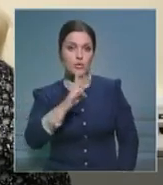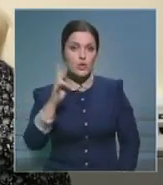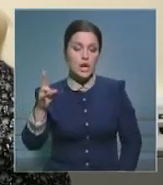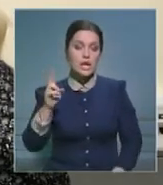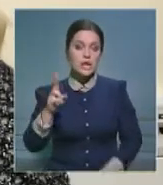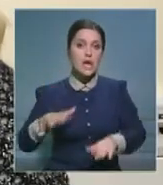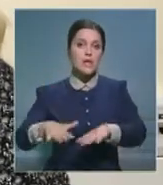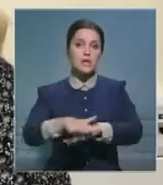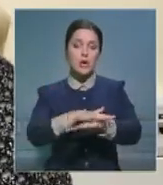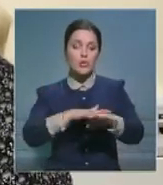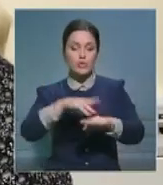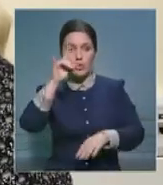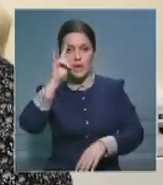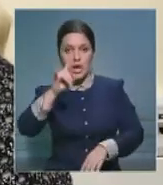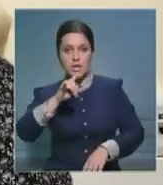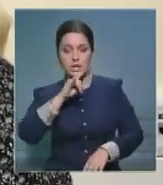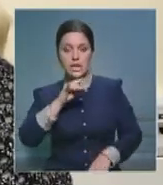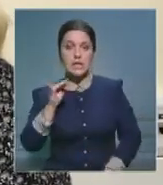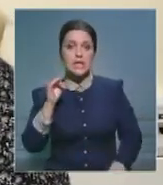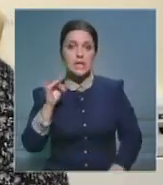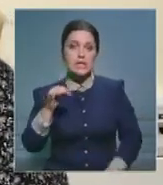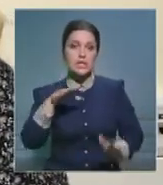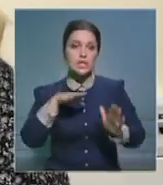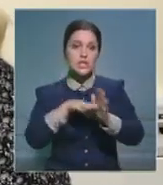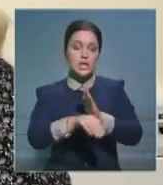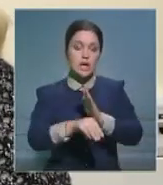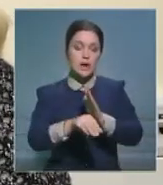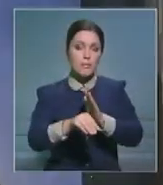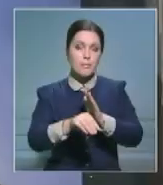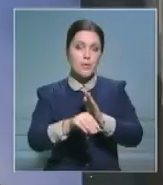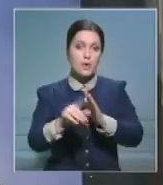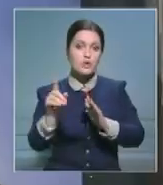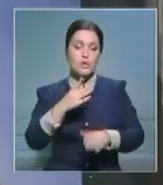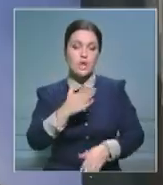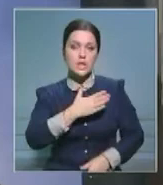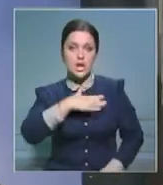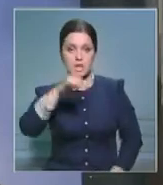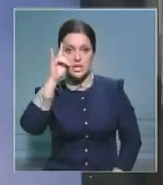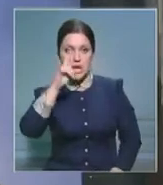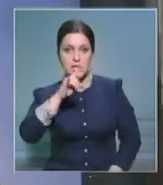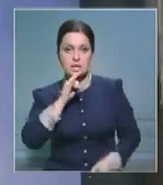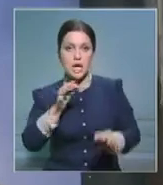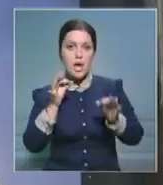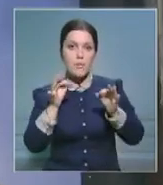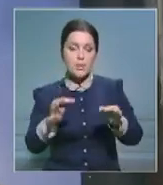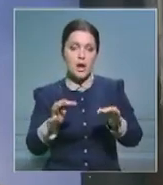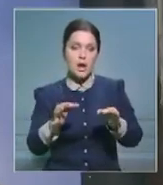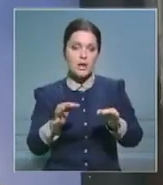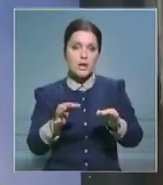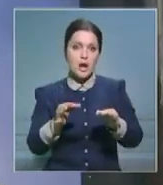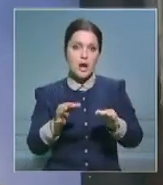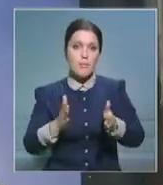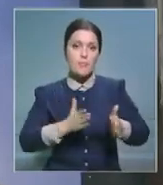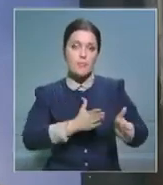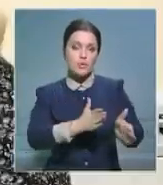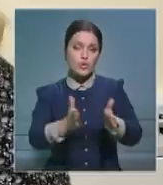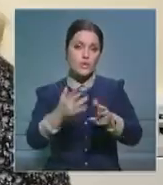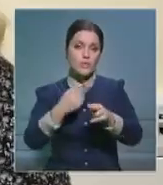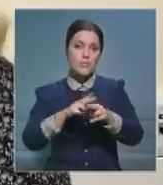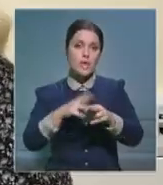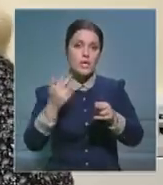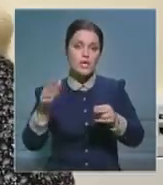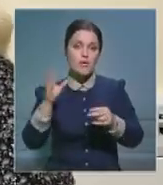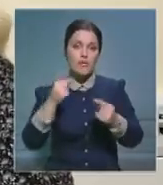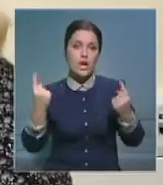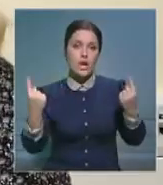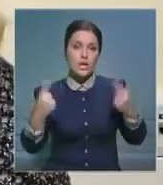народу Казахстана. И считаем, что наш Казахстан на правильном пути. Кризис, по-моему, не миновал никого,